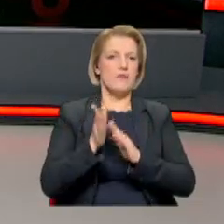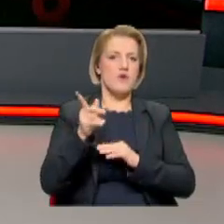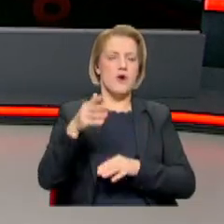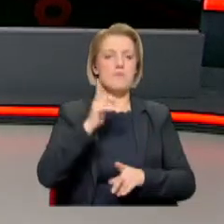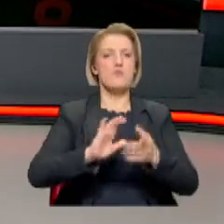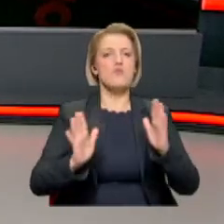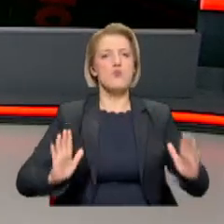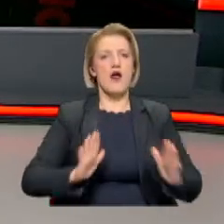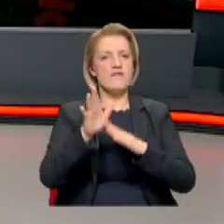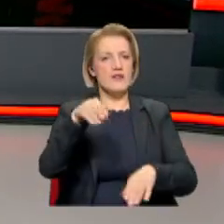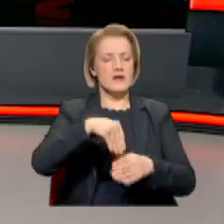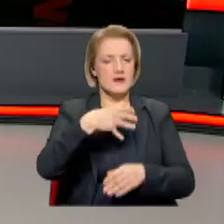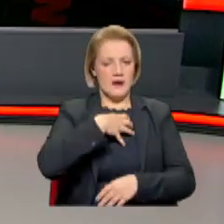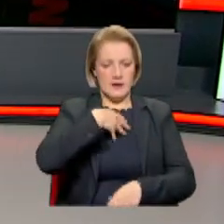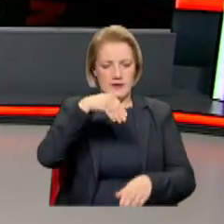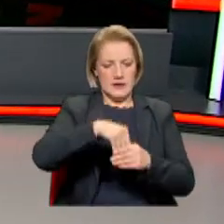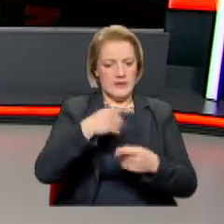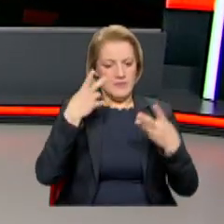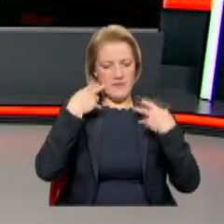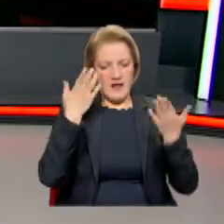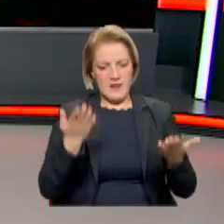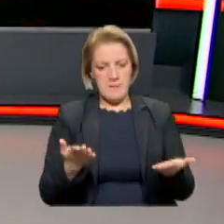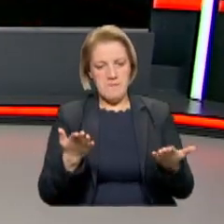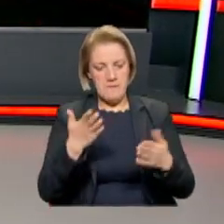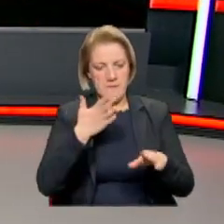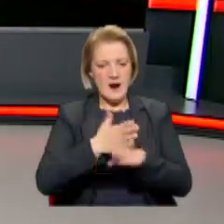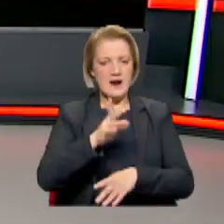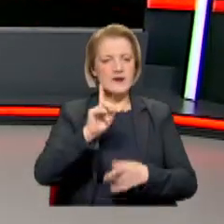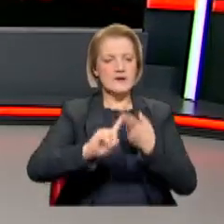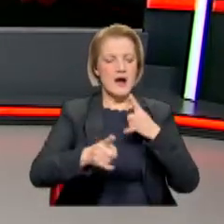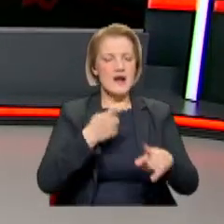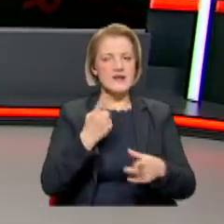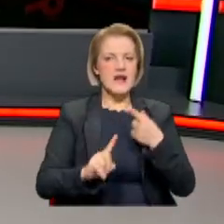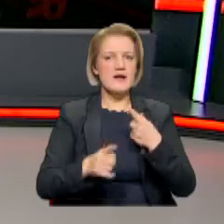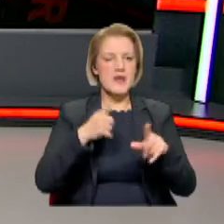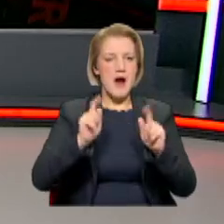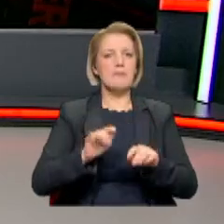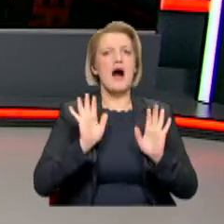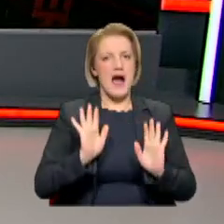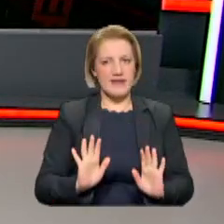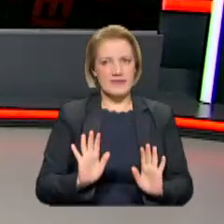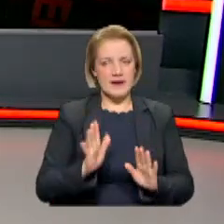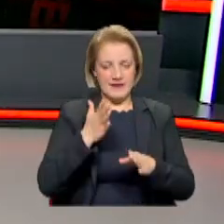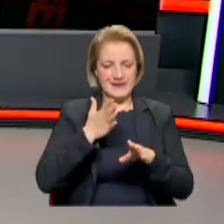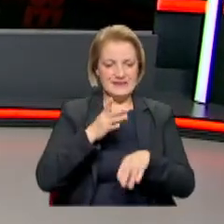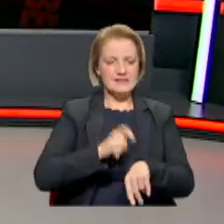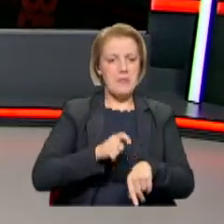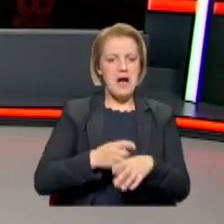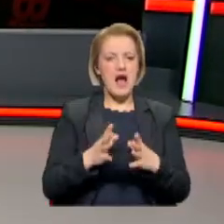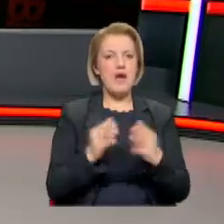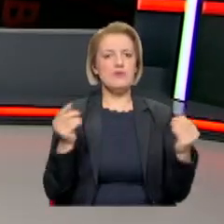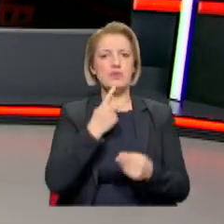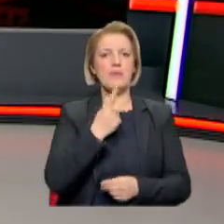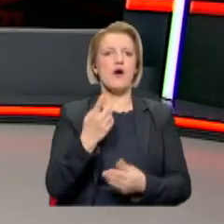kendi içindeki bu Efendim Aslında siyaset üretmeyen ve Aslında Vakit kaybı demek